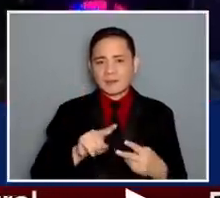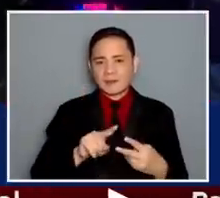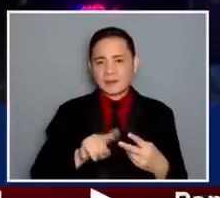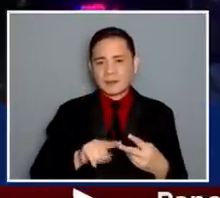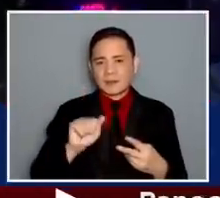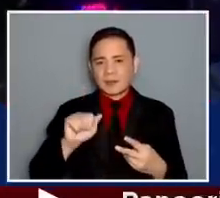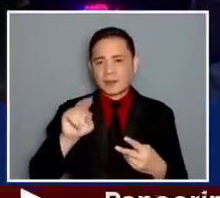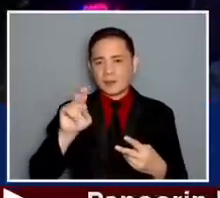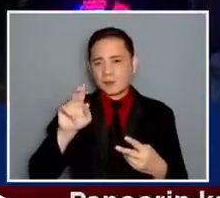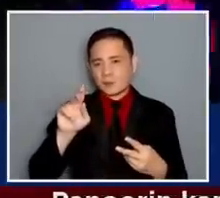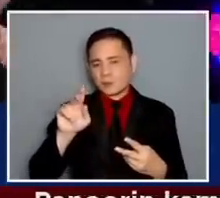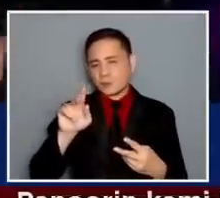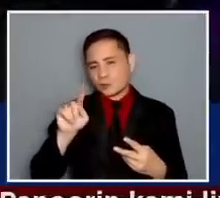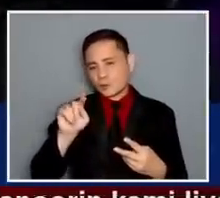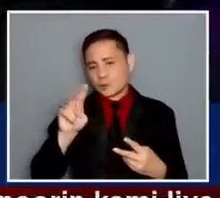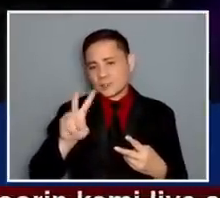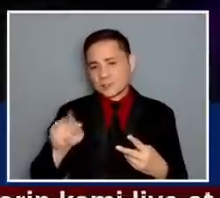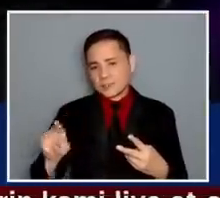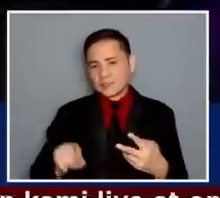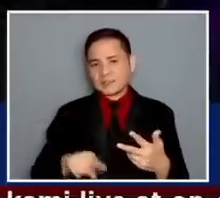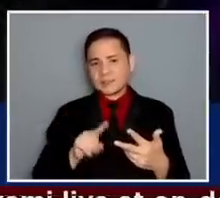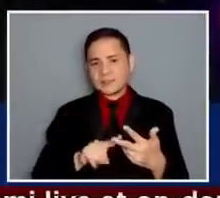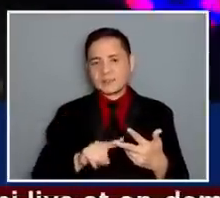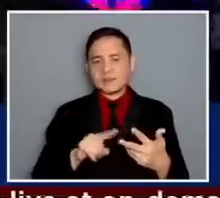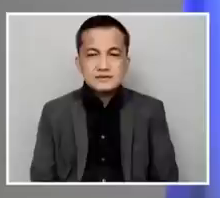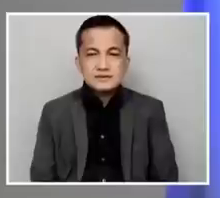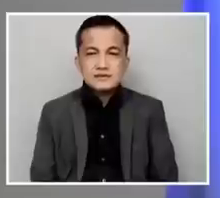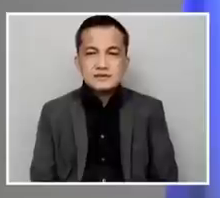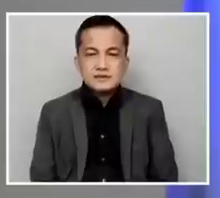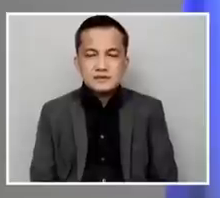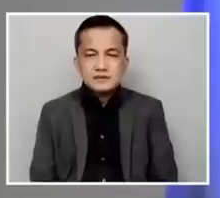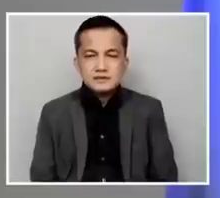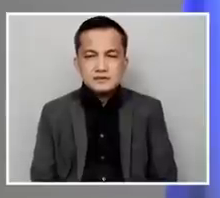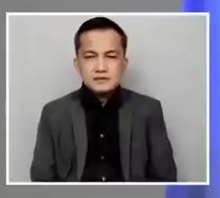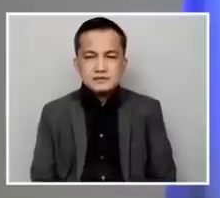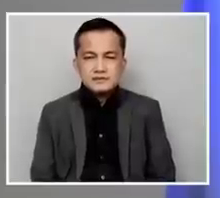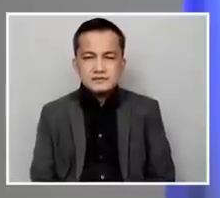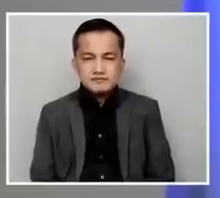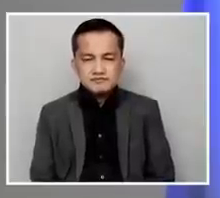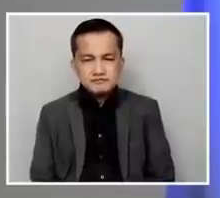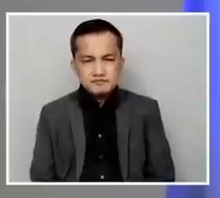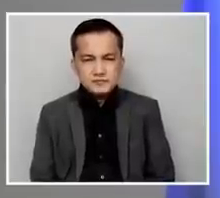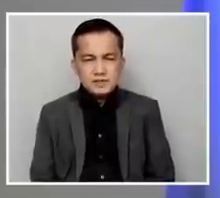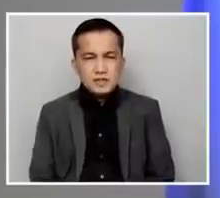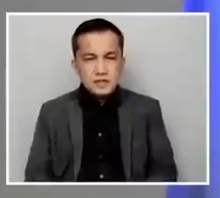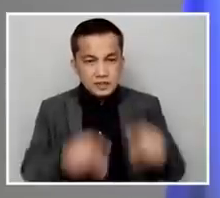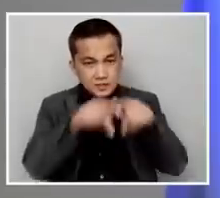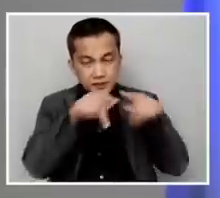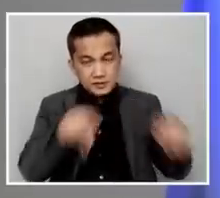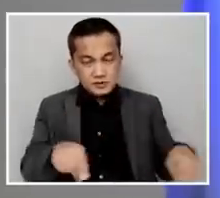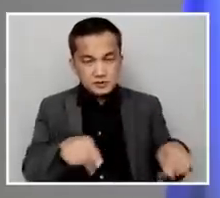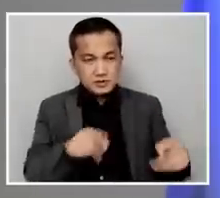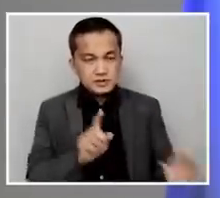I1TFC. Mario Dumawal, ABS-CBN News. Sa presinto na sinalubong ang Valentine's Day